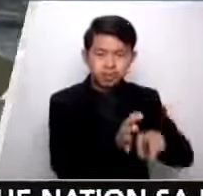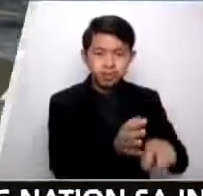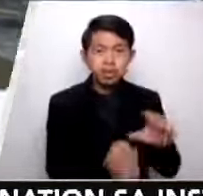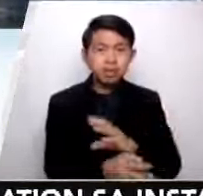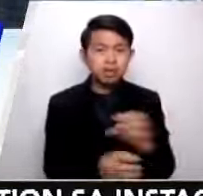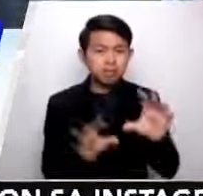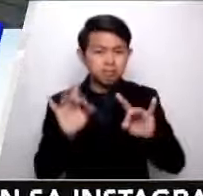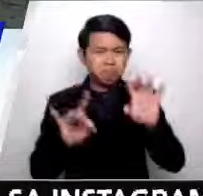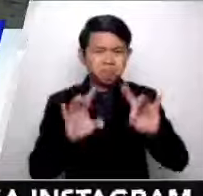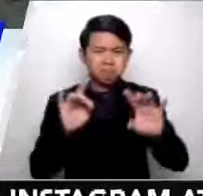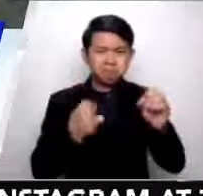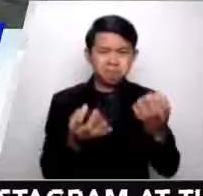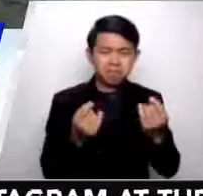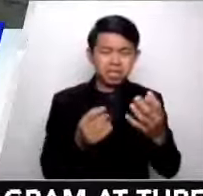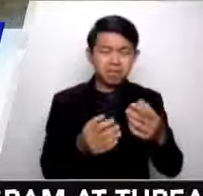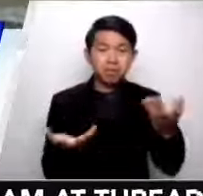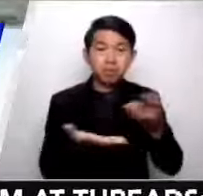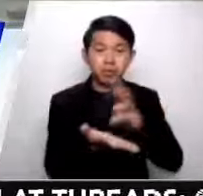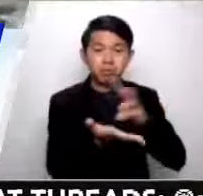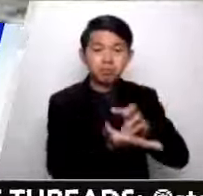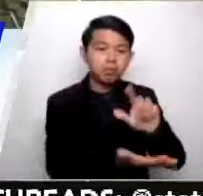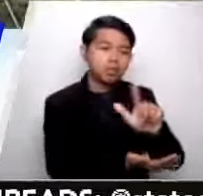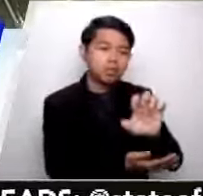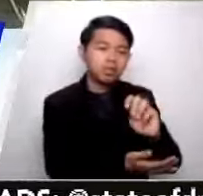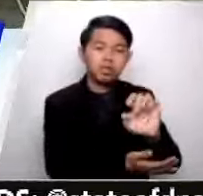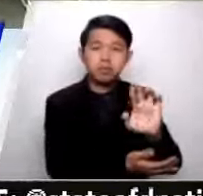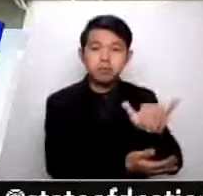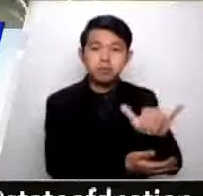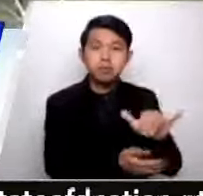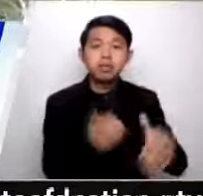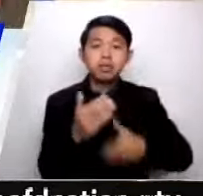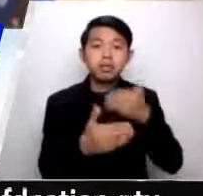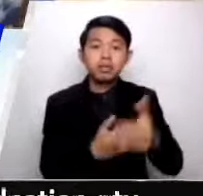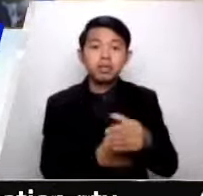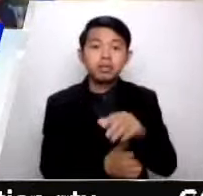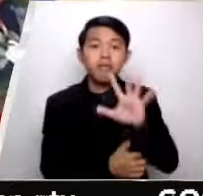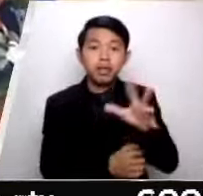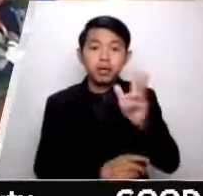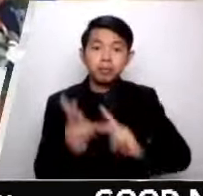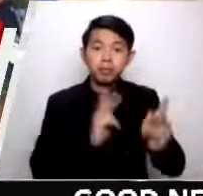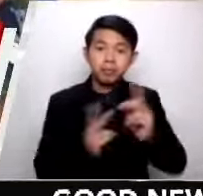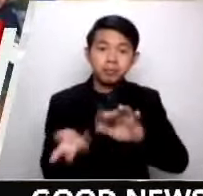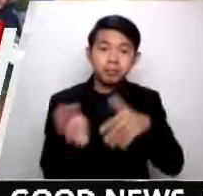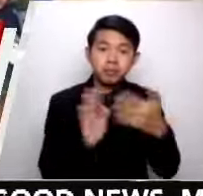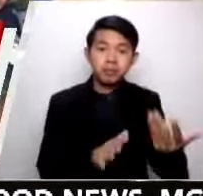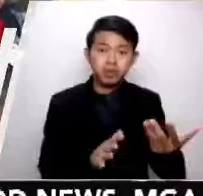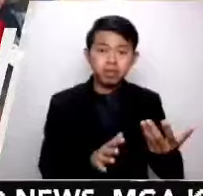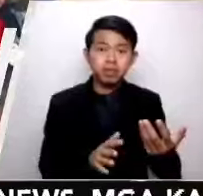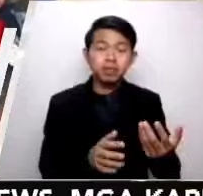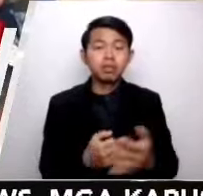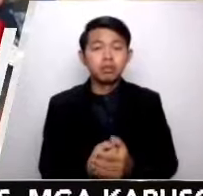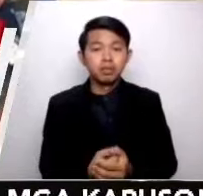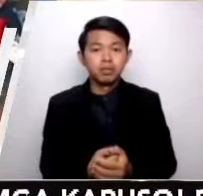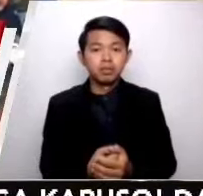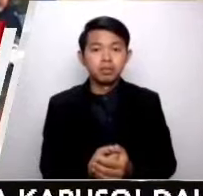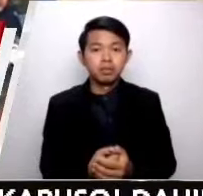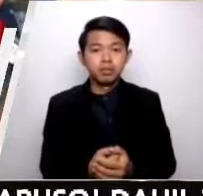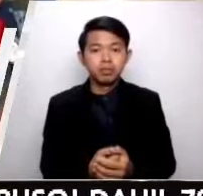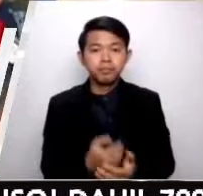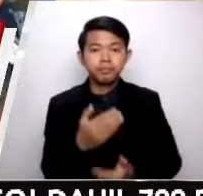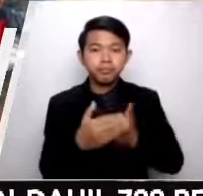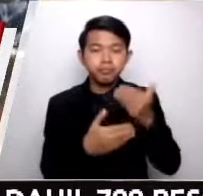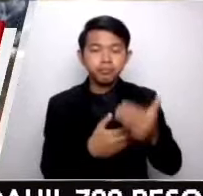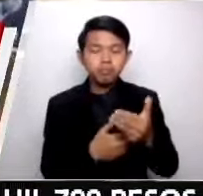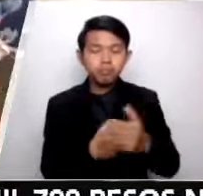Sa bayan ng Agoncillo, 5 ang nasawi sa malawakang pagbaha. Yung kasing baha, may kasama siyang